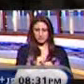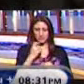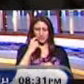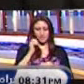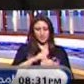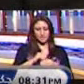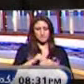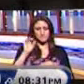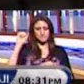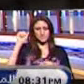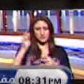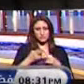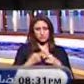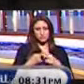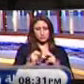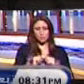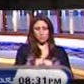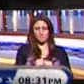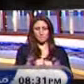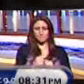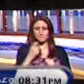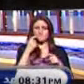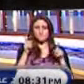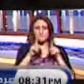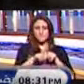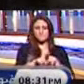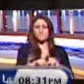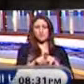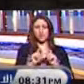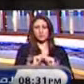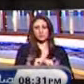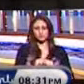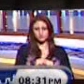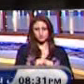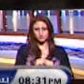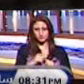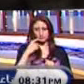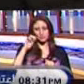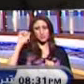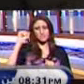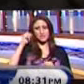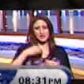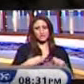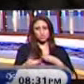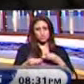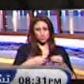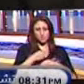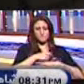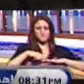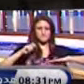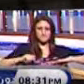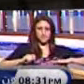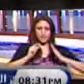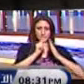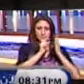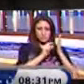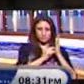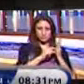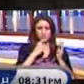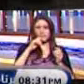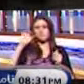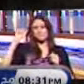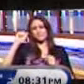كان نتيجة الطعن وفقا لهذا السيناريو اللي هو المجلس الشورى ثم المحكمة الدستورية ثم مجلس